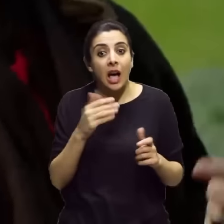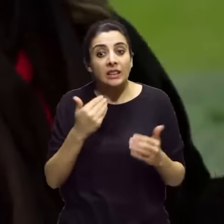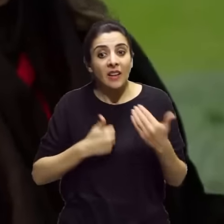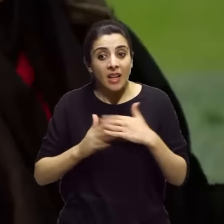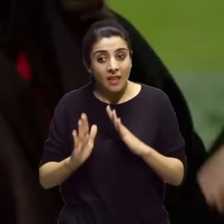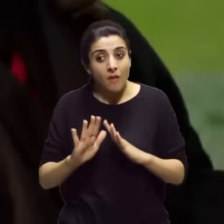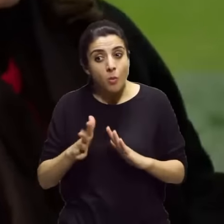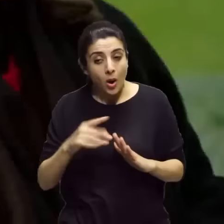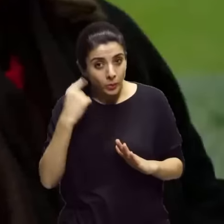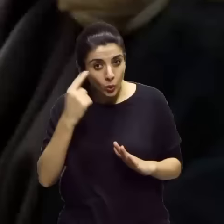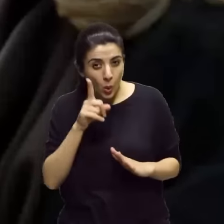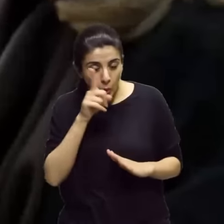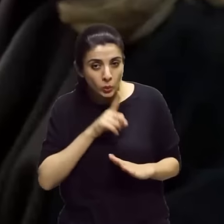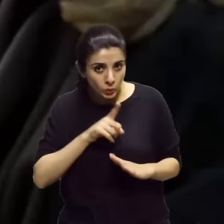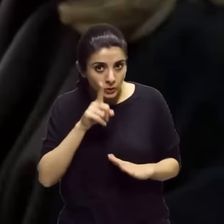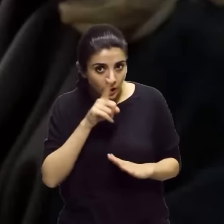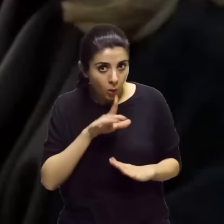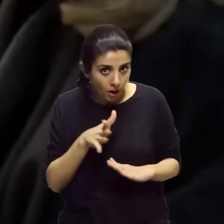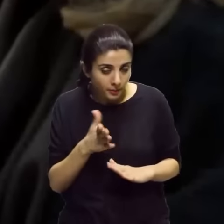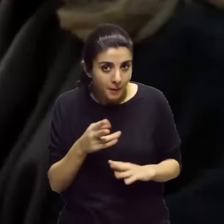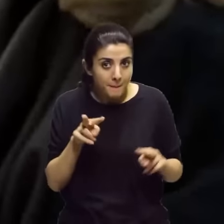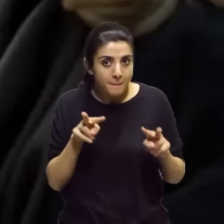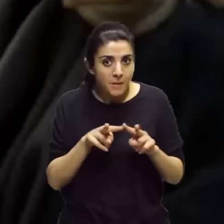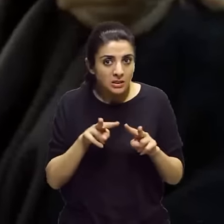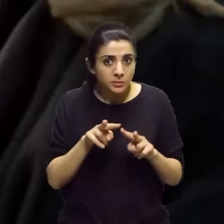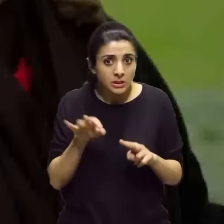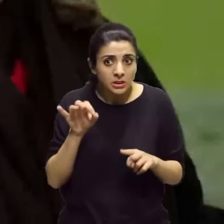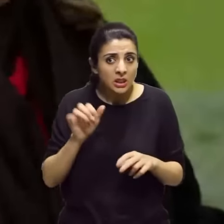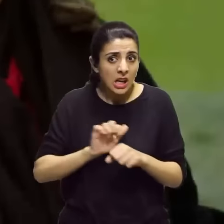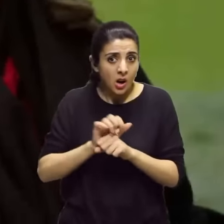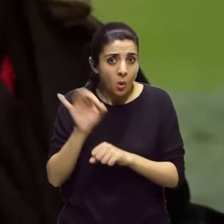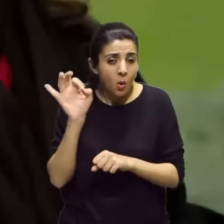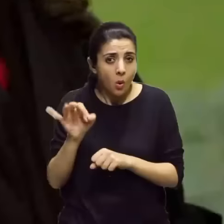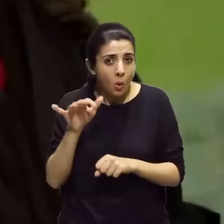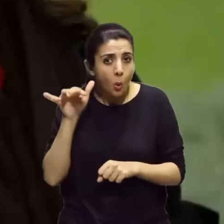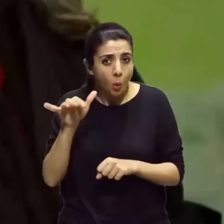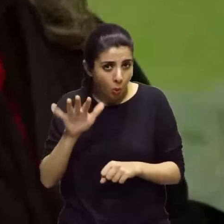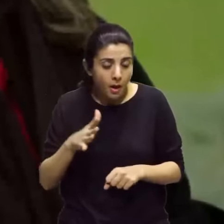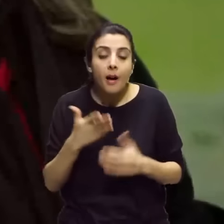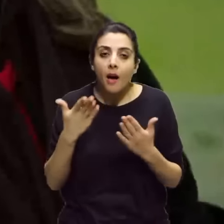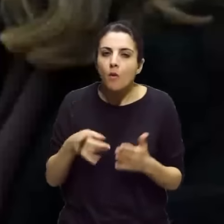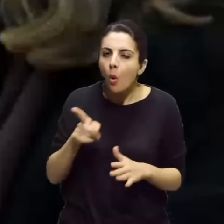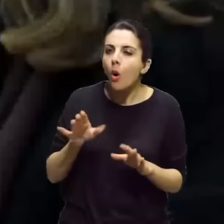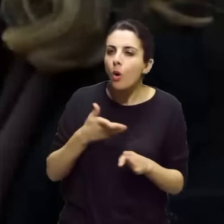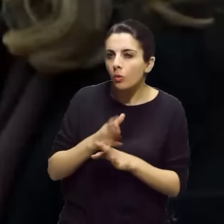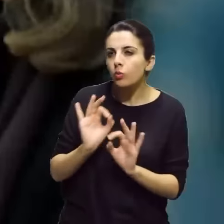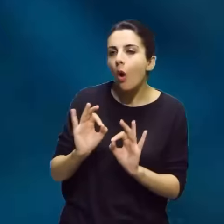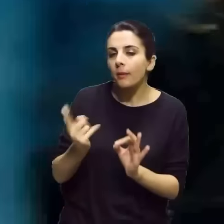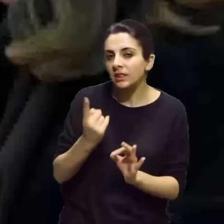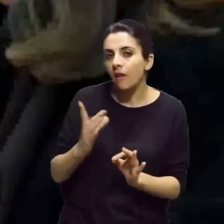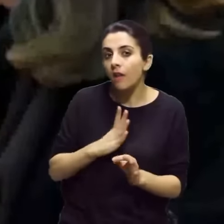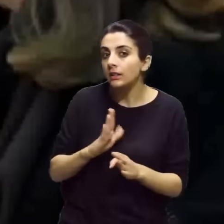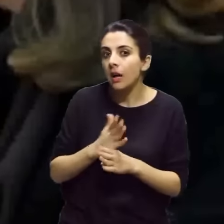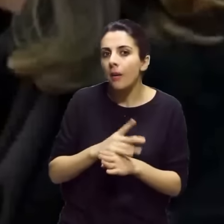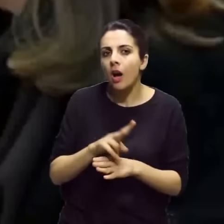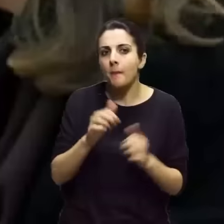şey olduğunu düşünüyor da falan. Bundan dolayı Masar'ın başının etini yiyor olabilir mi? Hı, tabii. Bence kesinlikle böyle bir şey var.